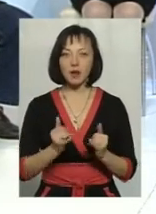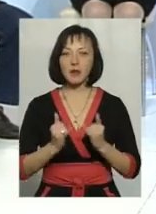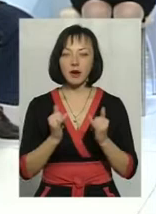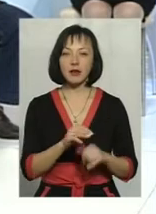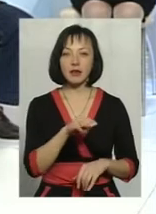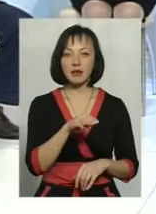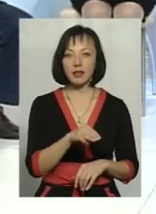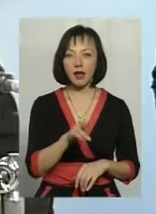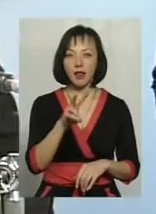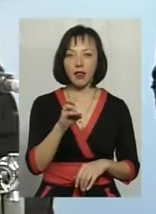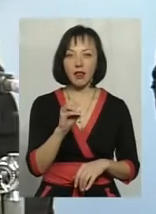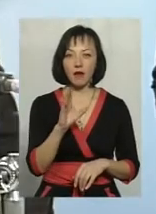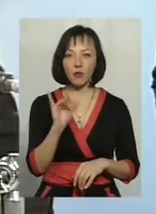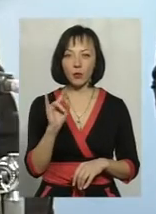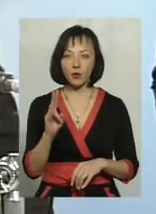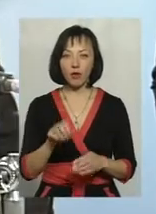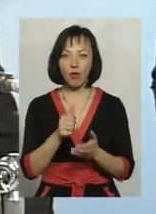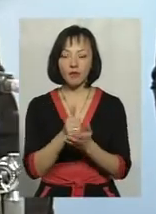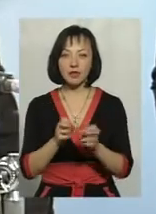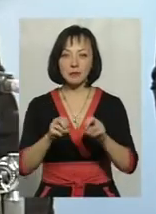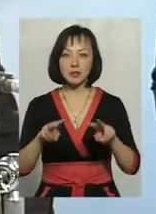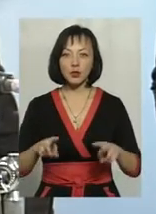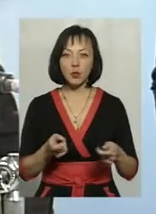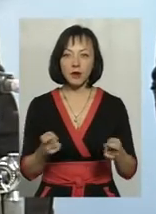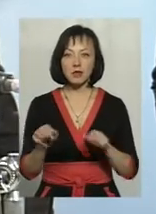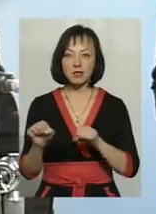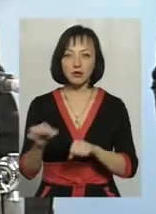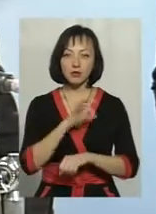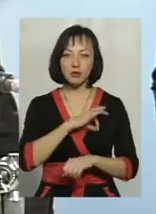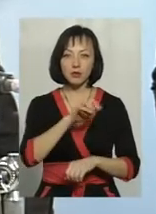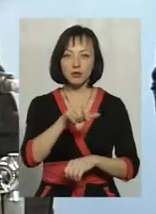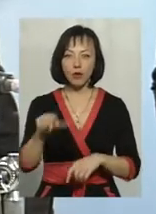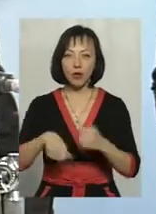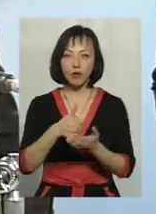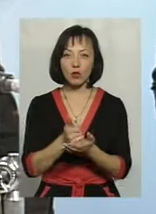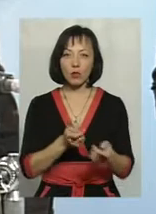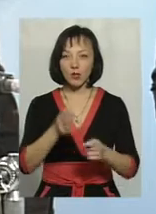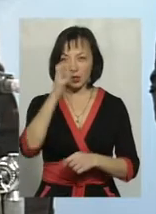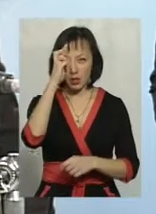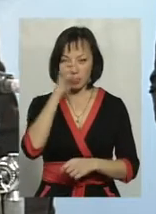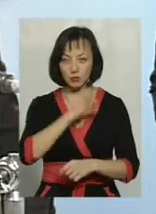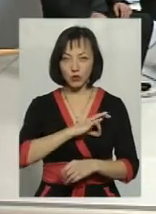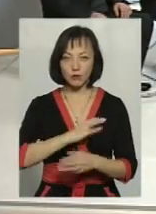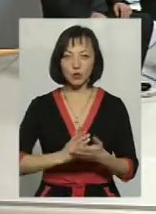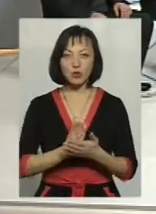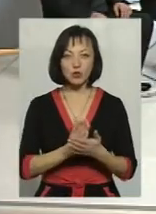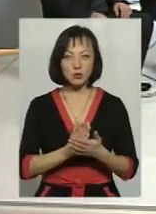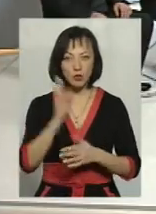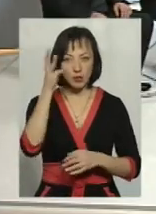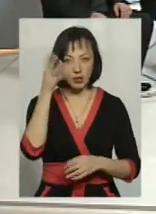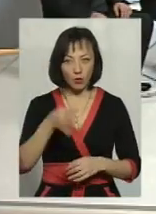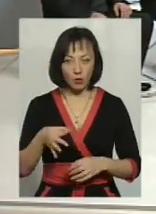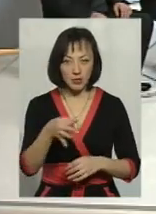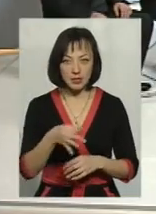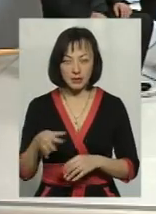Тетяна Левкун, головний спеціаліст управління захисту споживачів головного управління Держпродспоживслужби в Хмельницькій області.